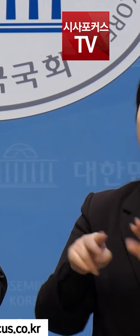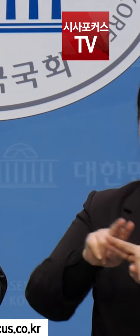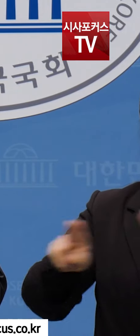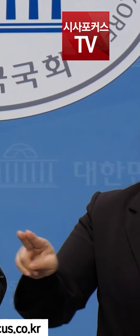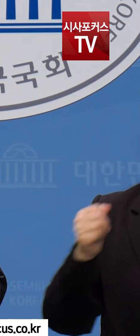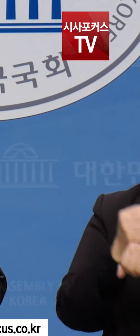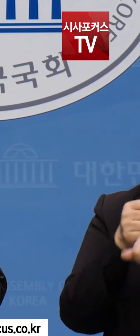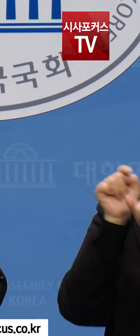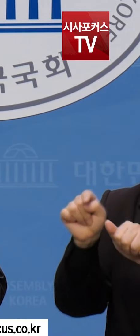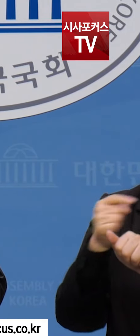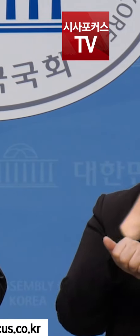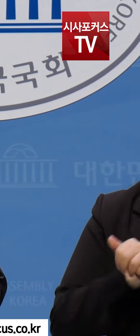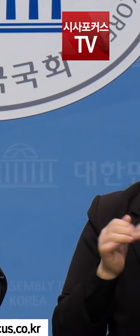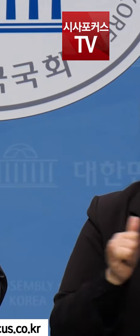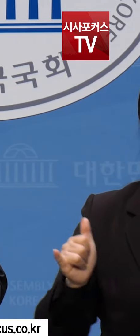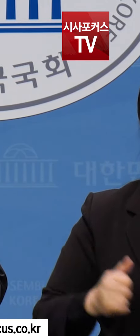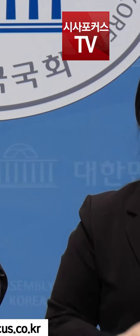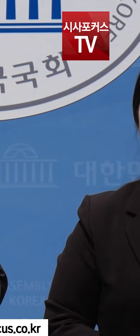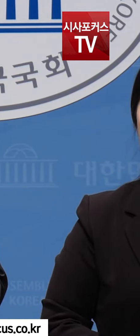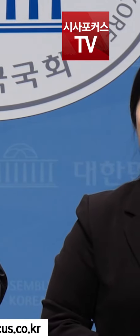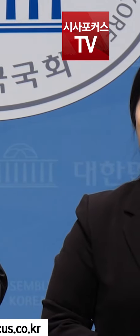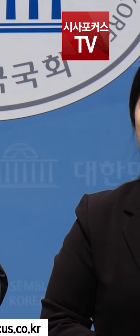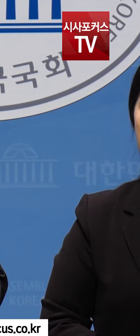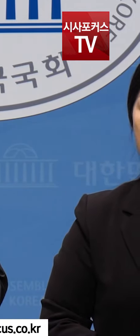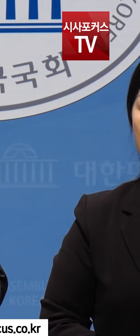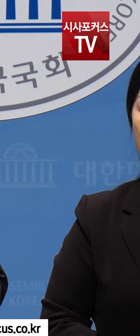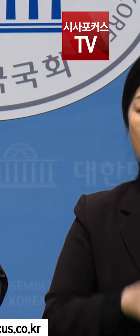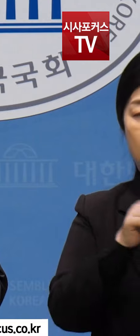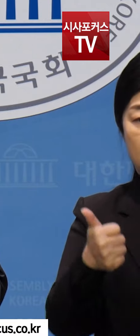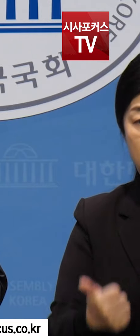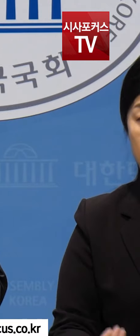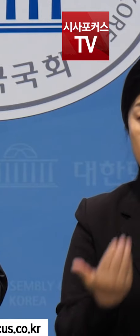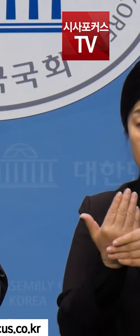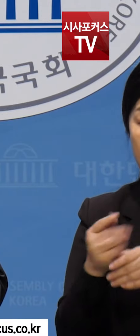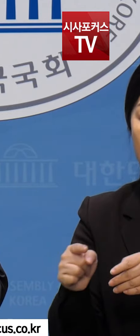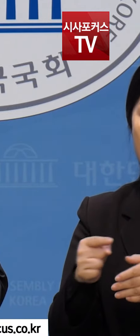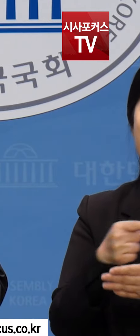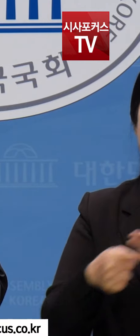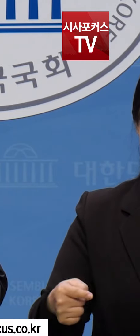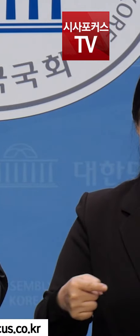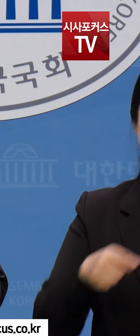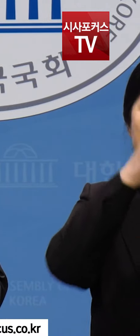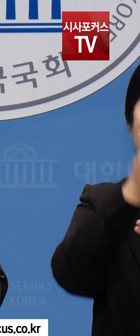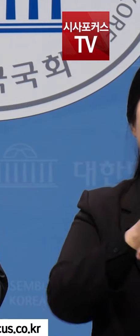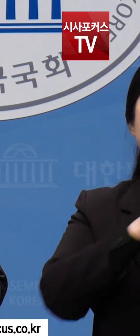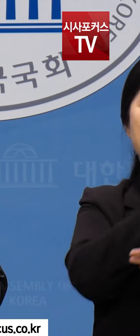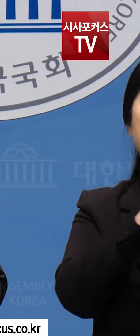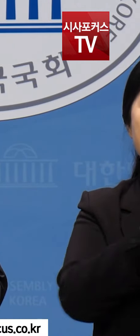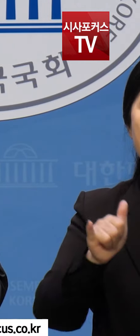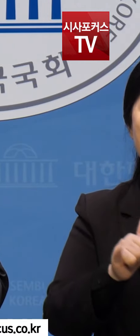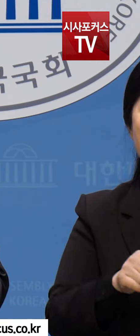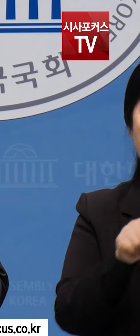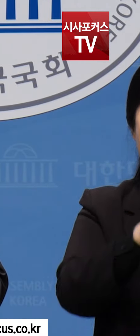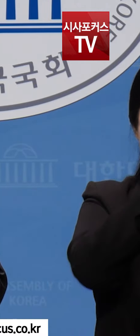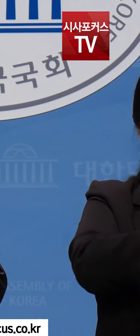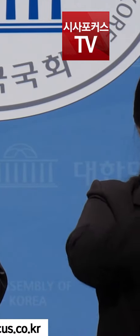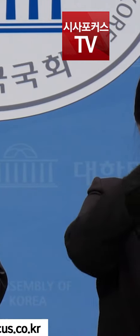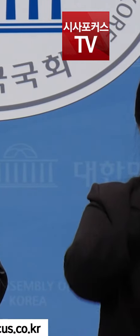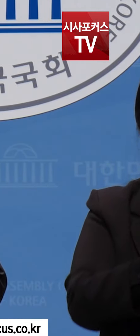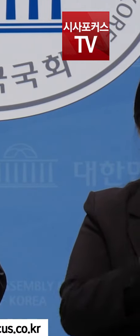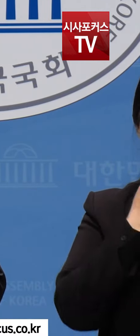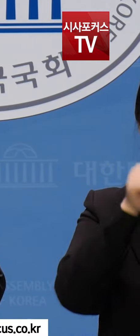취소시킨 장본인입니다. 또 순직해병 사건 피의자로 누구를 넣어라 빼라고 한 적이